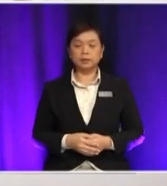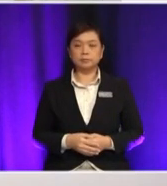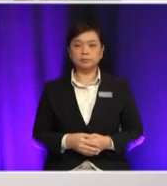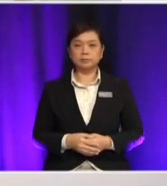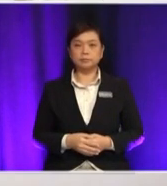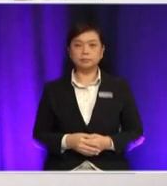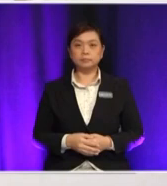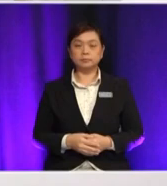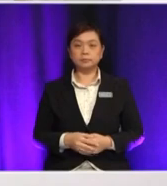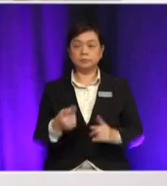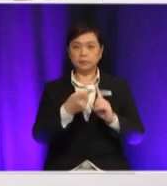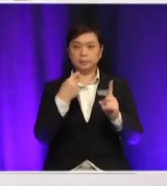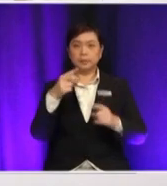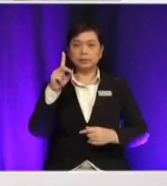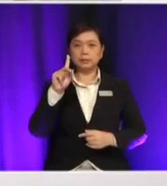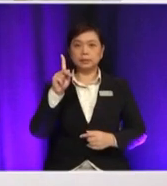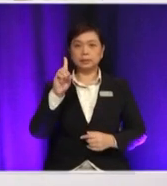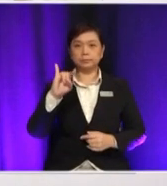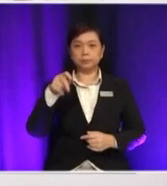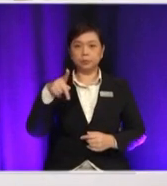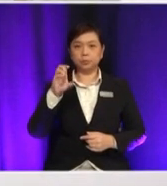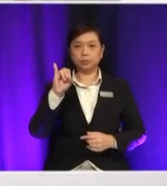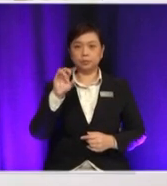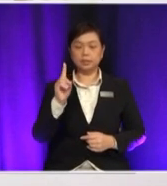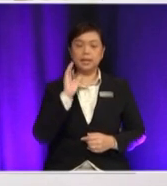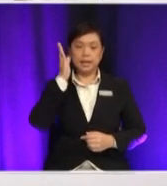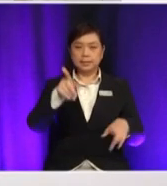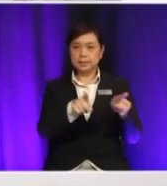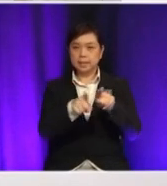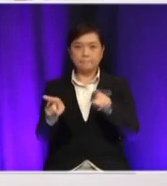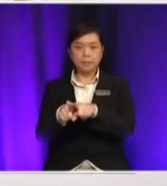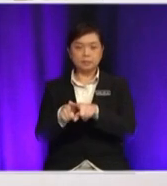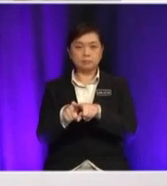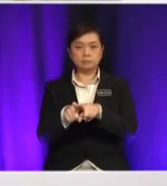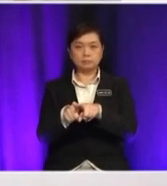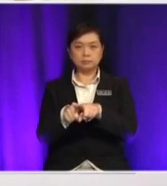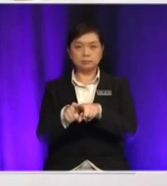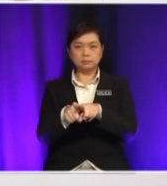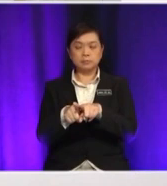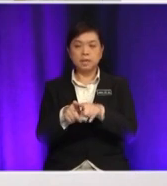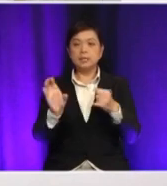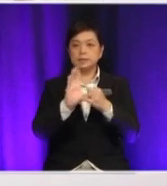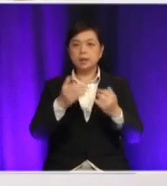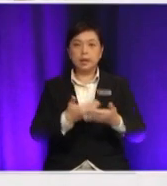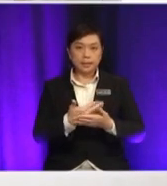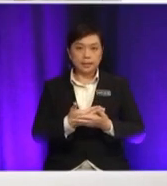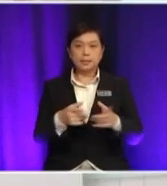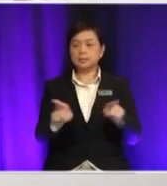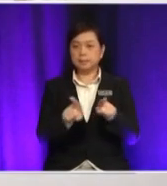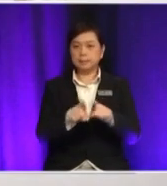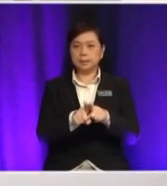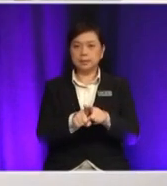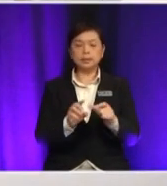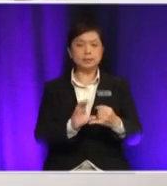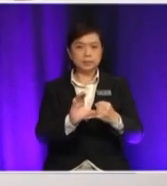diploid dia akan sama dengan diploid ya bilangan kromosom adalah sama dengan induk kalau dia diudap kita dapat